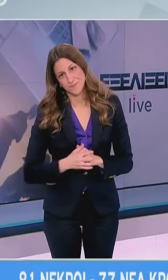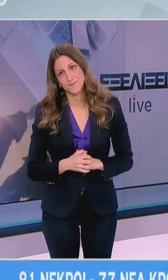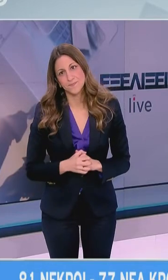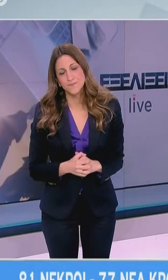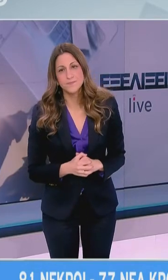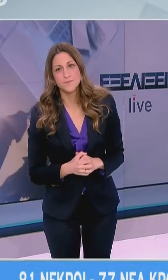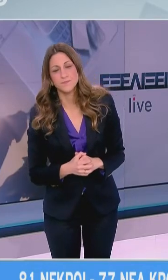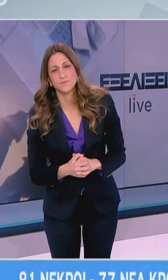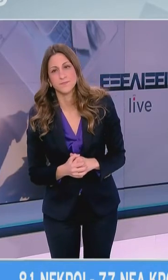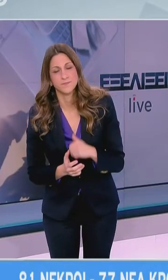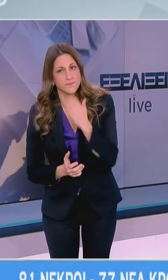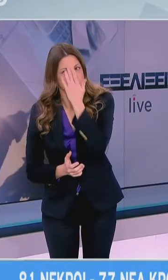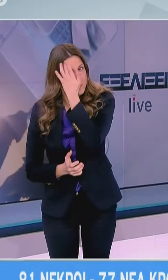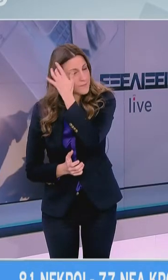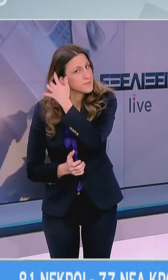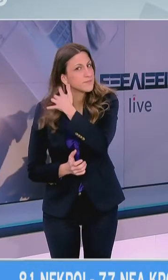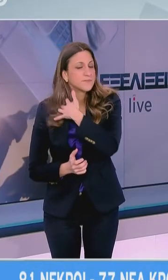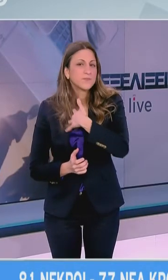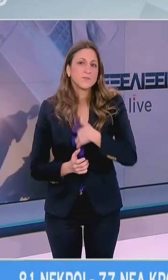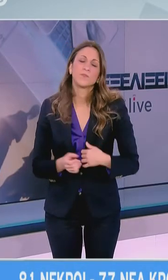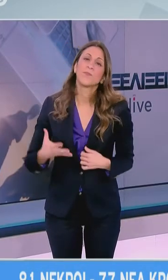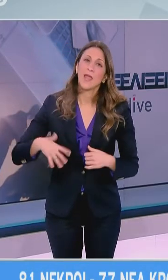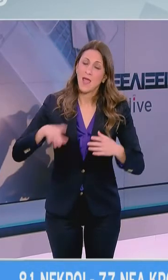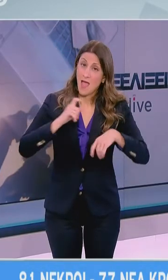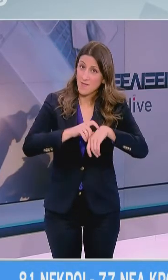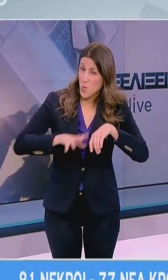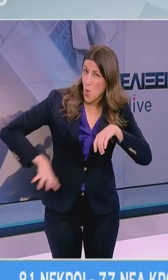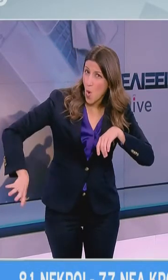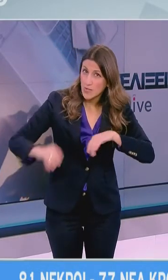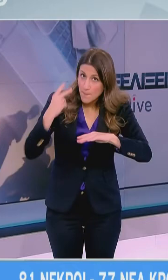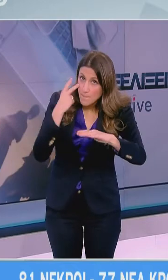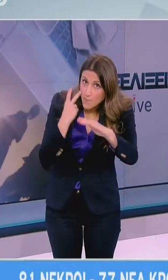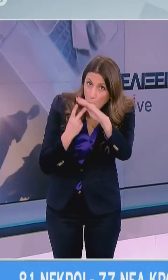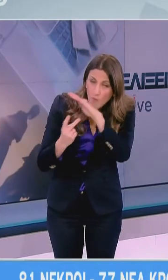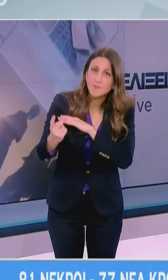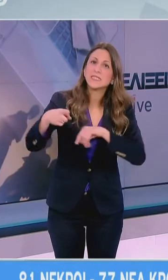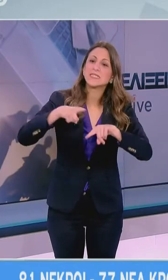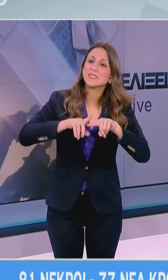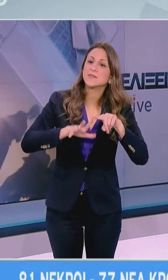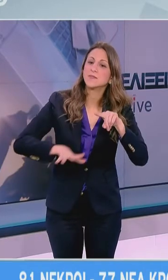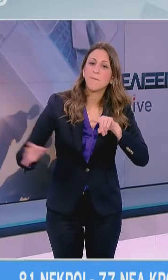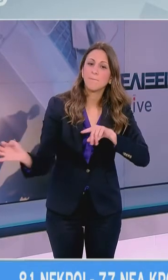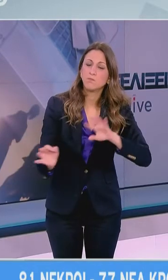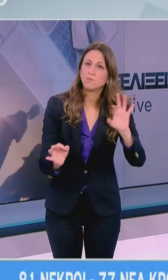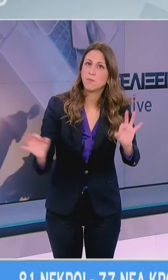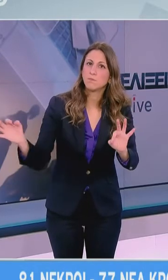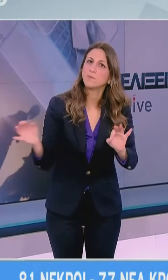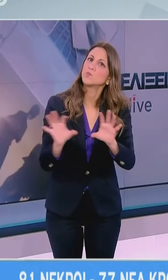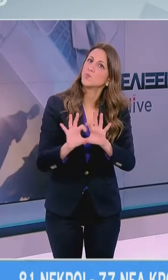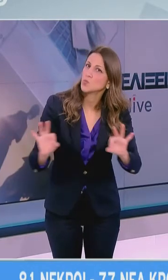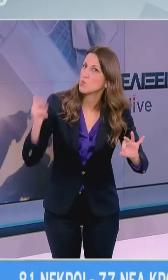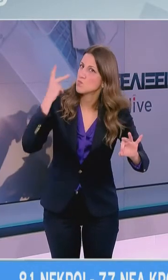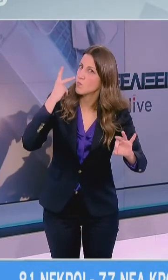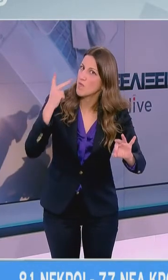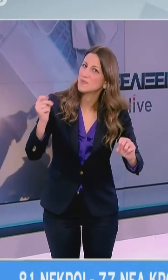λοιπόν ότι αυτή τη στιγμή όλες μας οι επιδημικές προβλέψεις που έχουν να κάνουν σχέση με την επέκταση της επιδημίας στην κοινότητα είναι καλές.